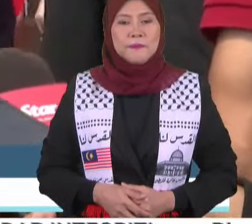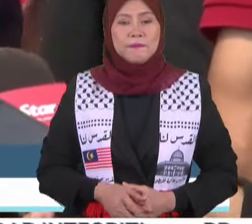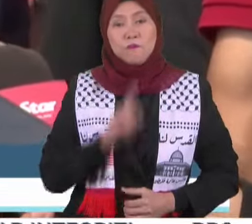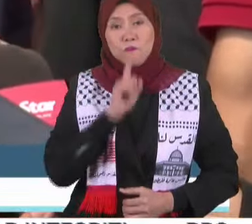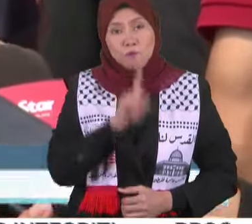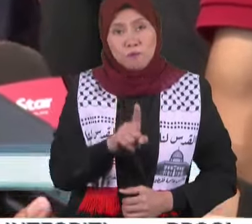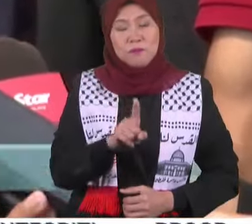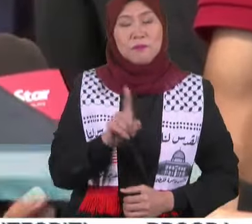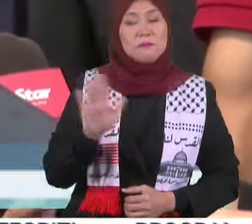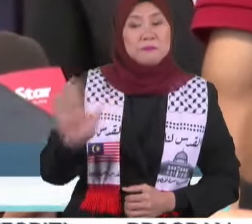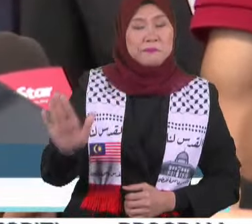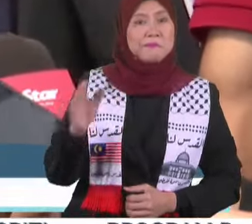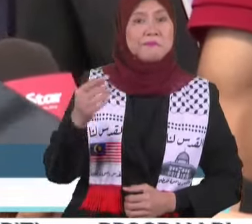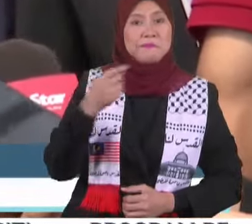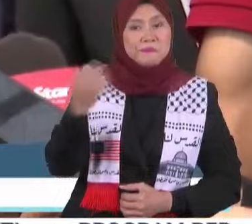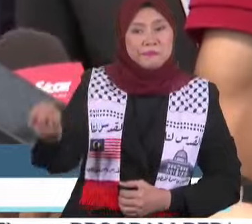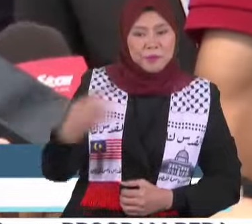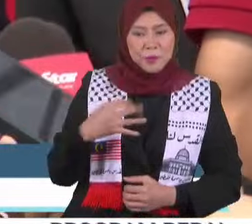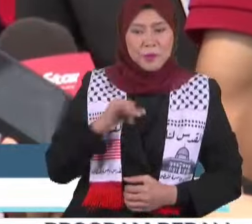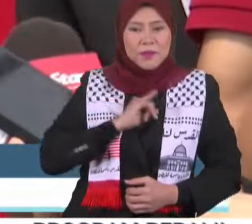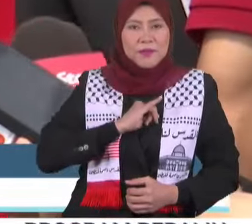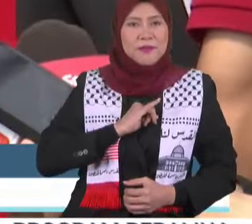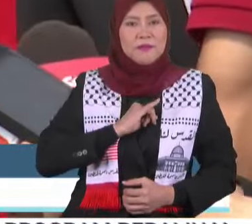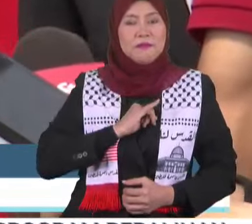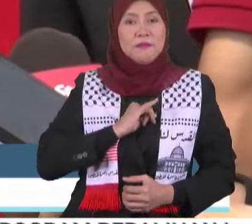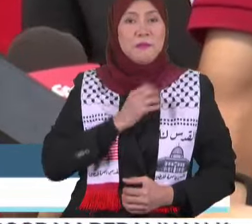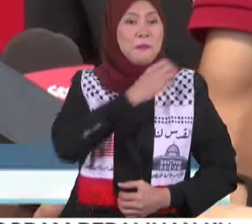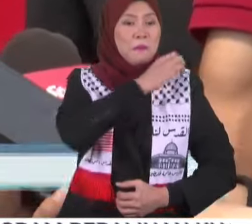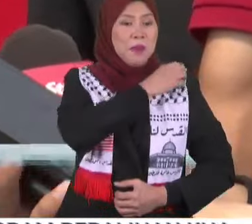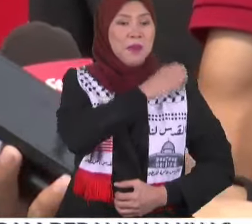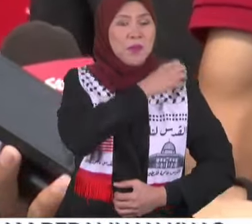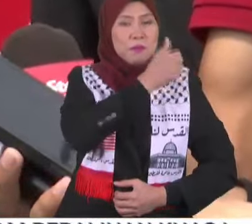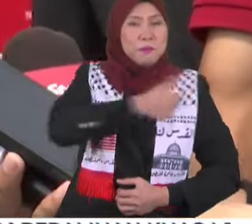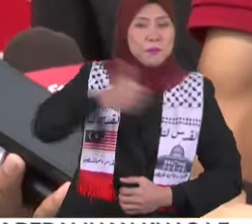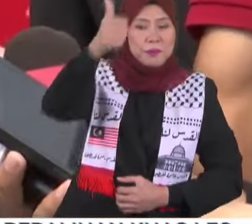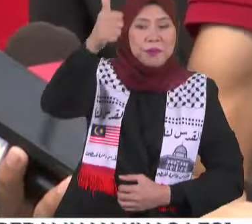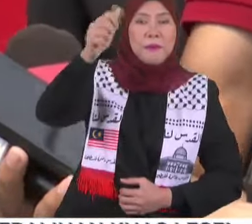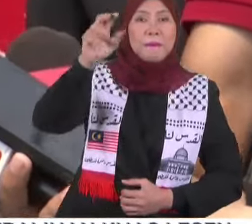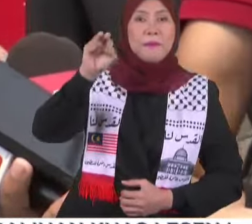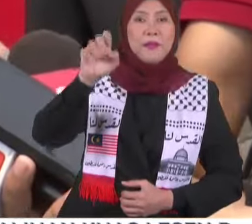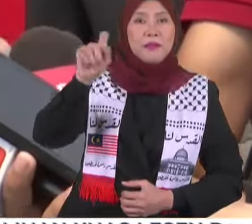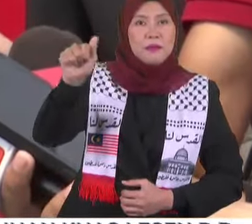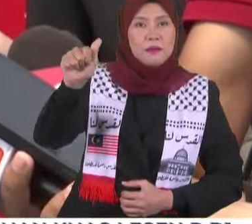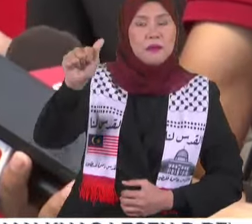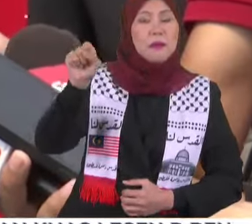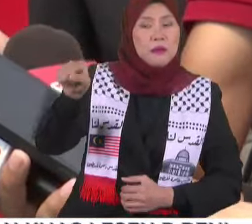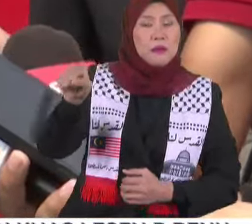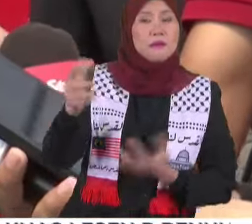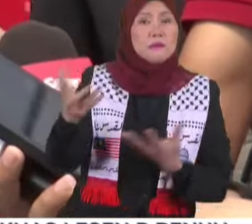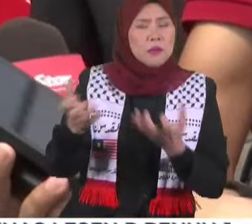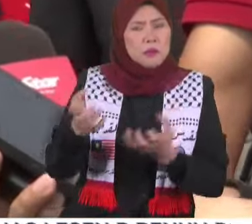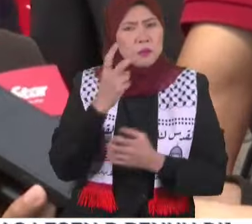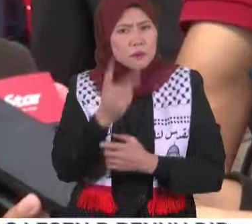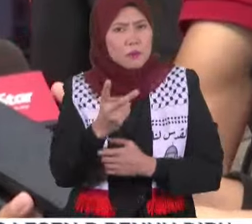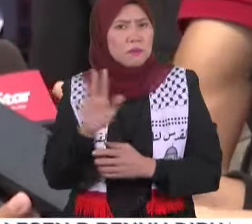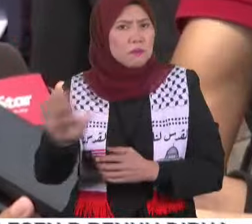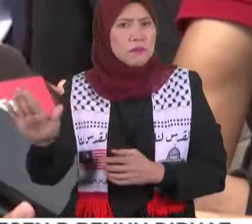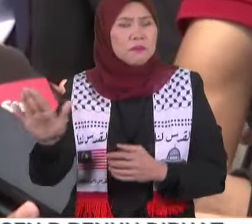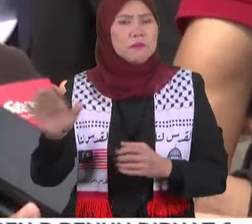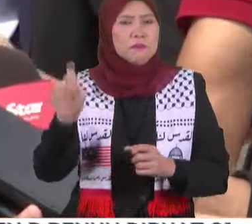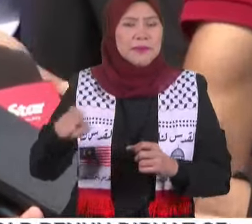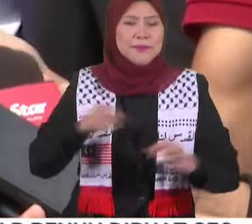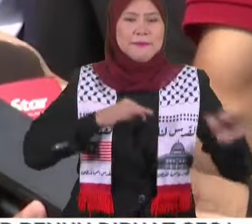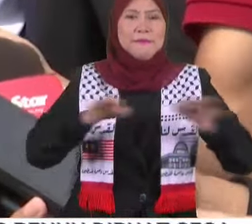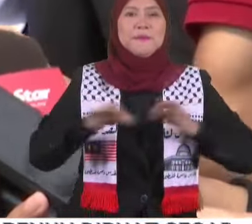Jamin kepada saya secara lisan oleh pegawai yang agak tinggi di pihak Meta. Jadi saya nak lihat mereka